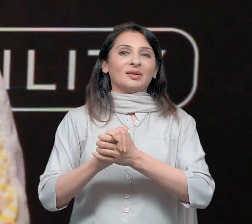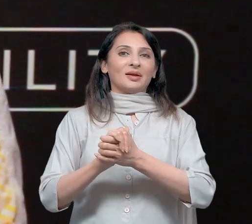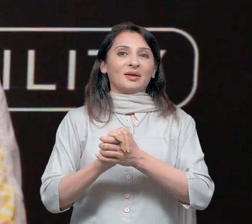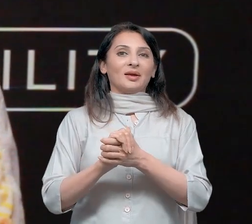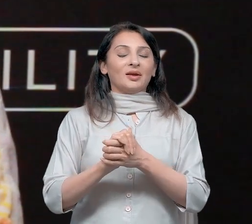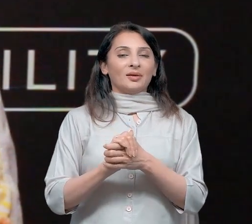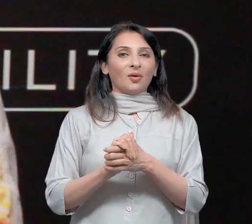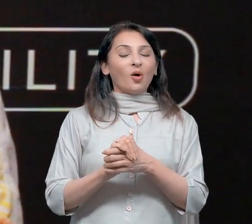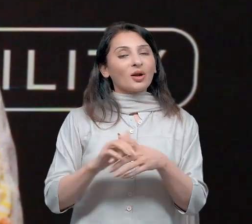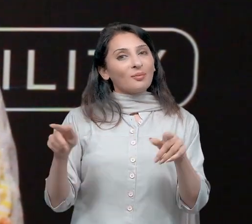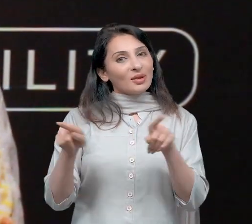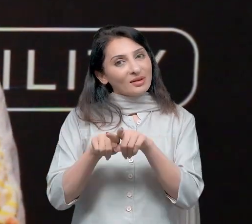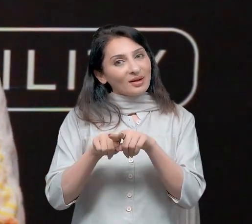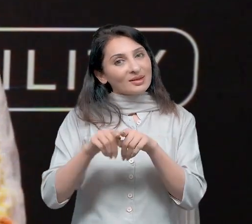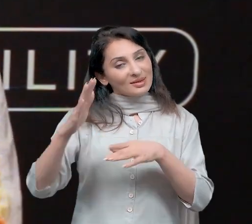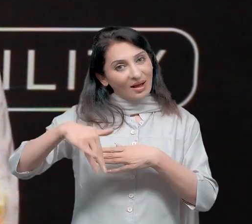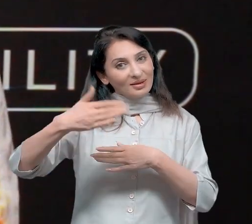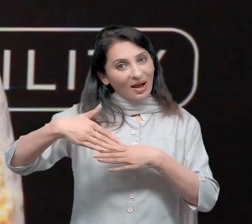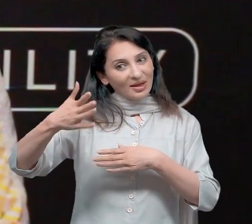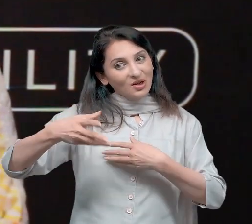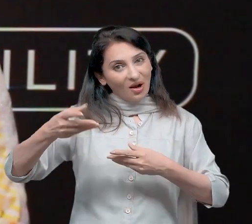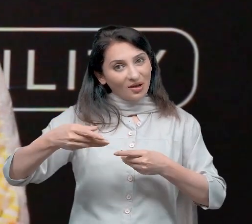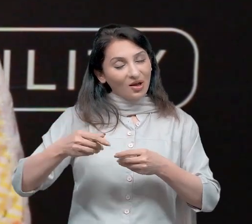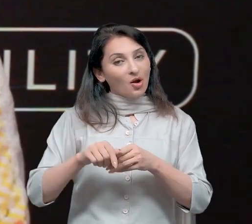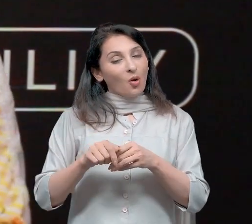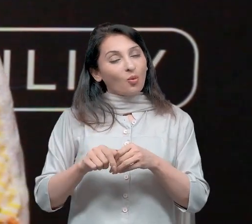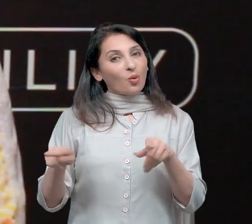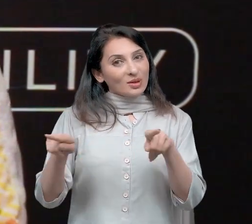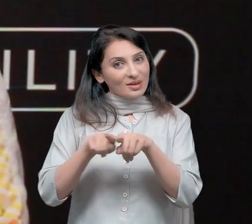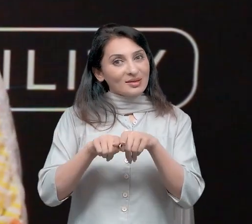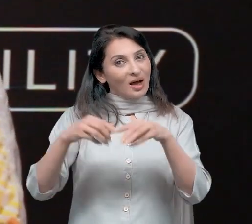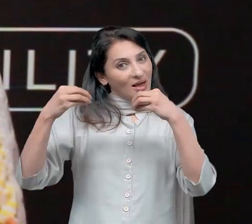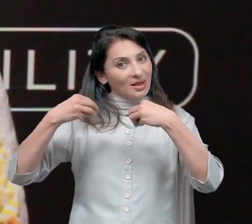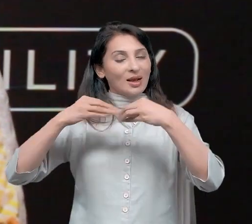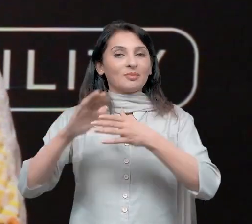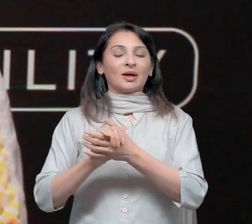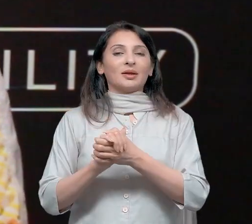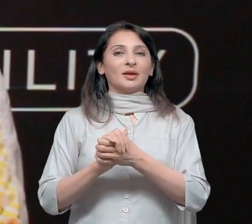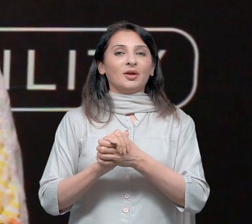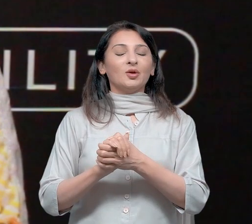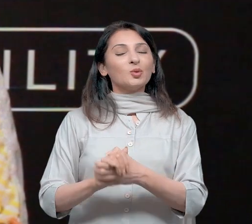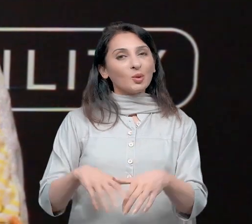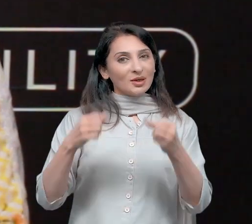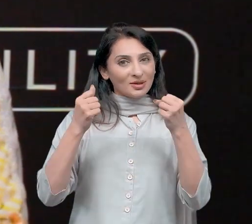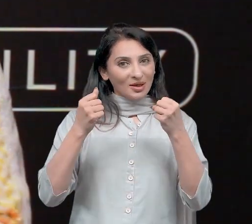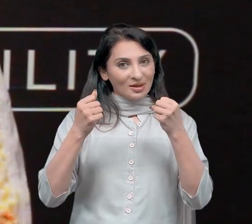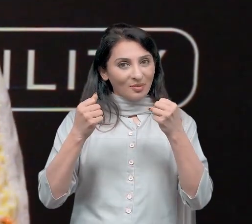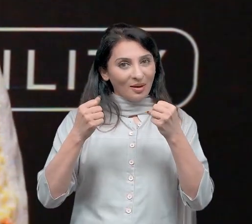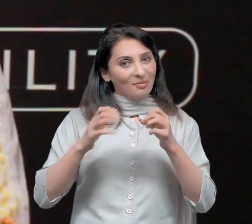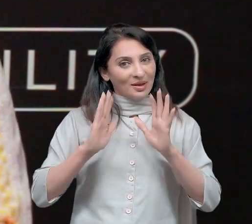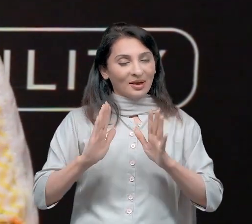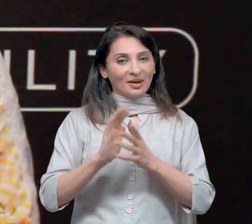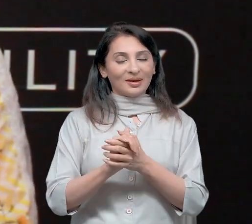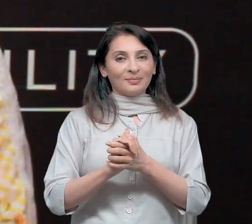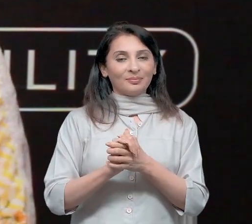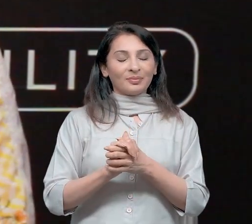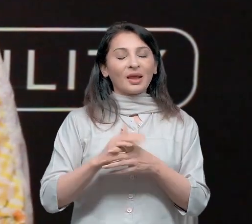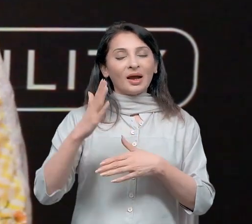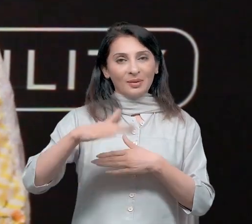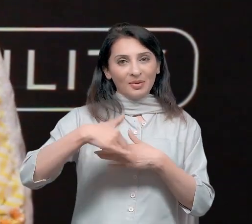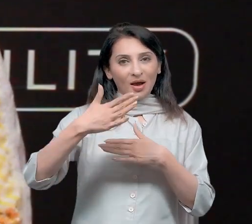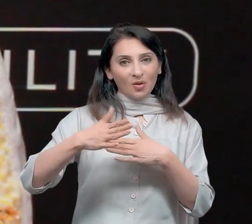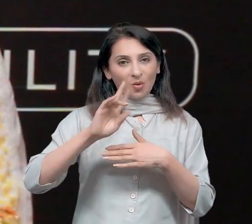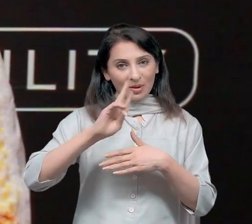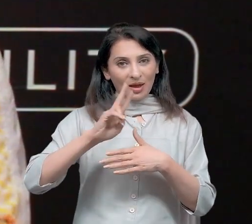ہم سب کو کھڑا کر دے گی. یہ جذبہ ہوتا ہے، تو یہ جذبہ پیدا کیجئے، یہ ہوگا. اب میں آپ کو اگزامپل دیتی